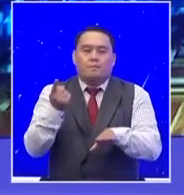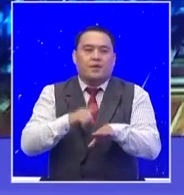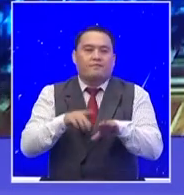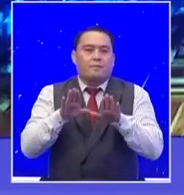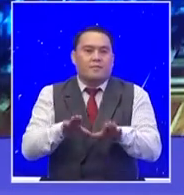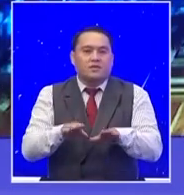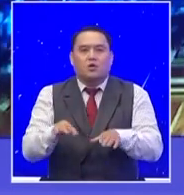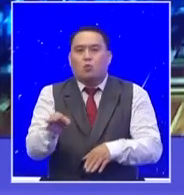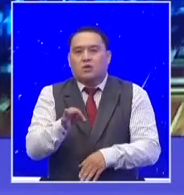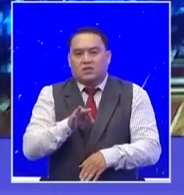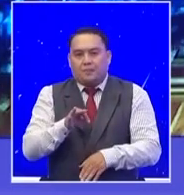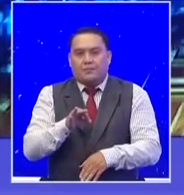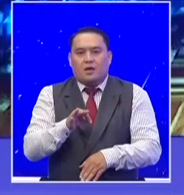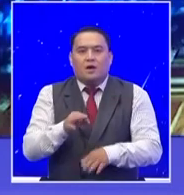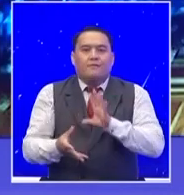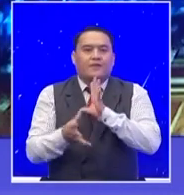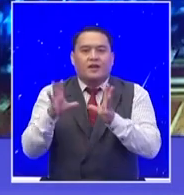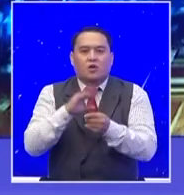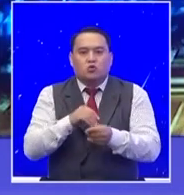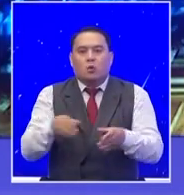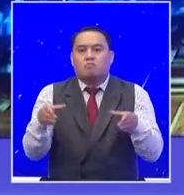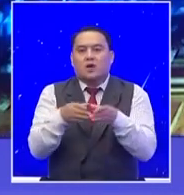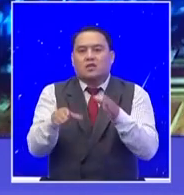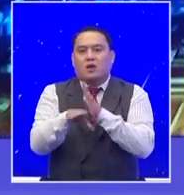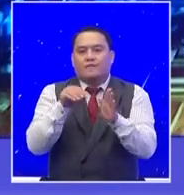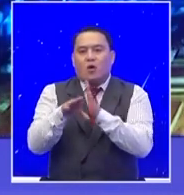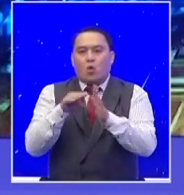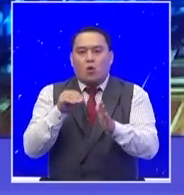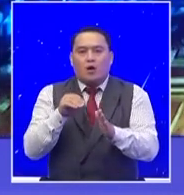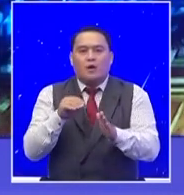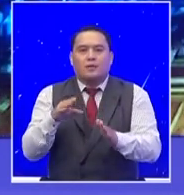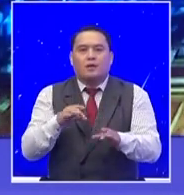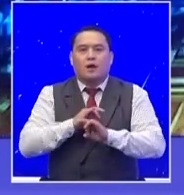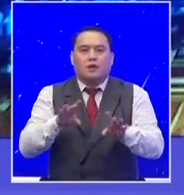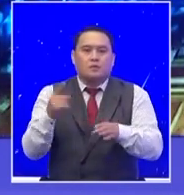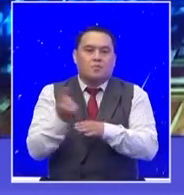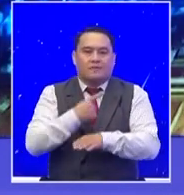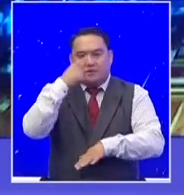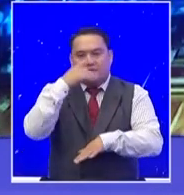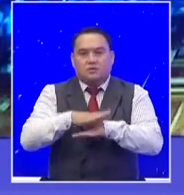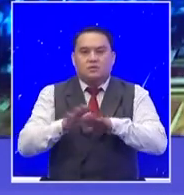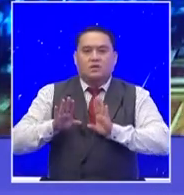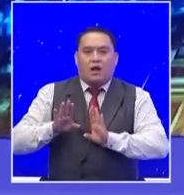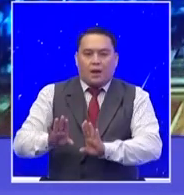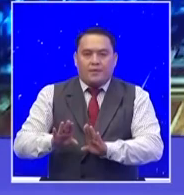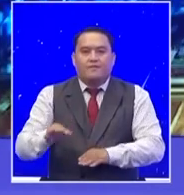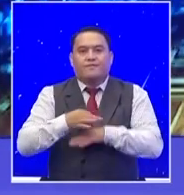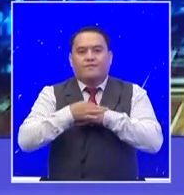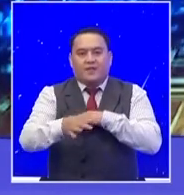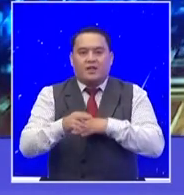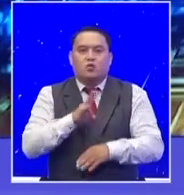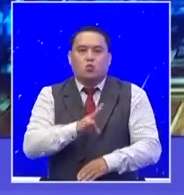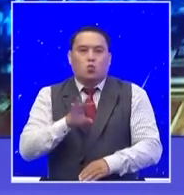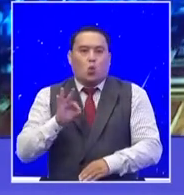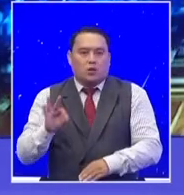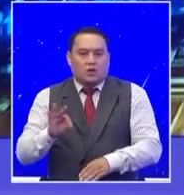позиции в рейтинге областей. Результатами внутрипартийного отбора на площадке ЖТСУ Медиа поделился первый заместитель председателя областного филиала партии